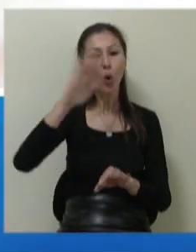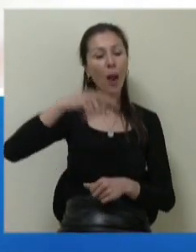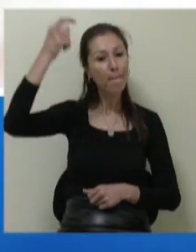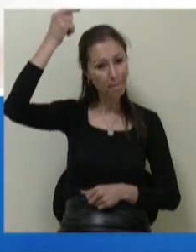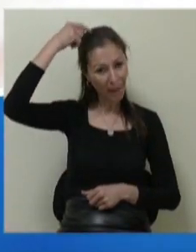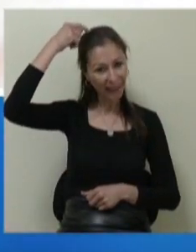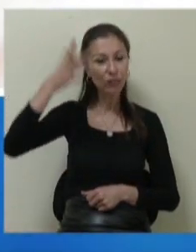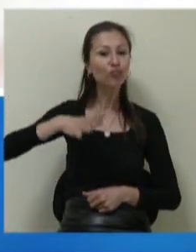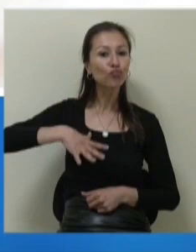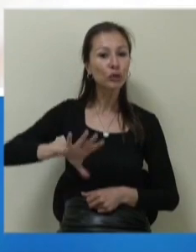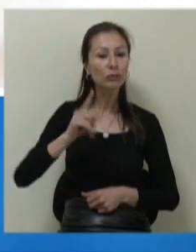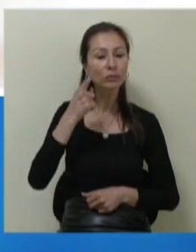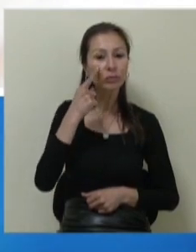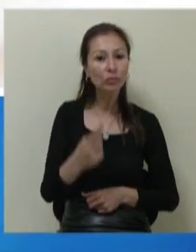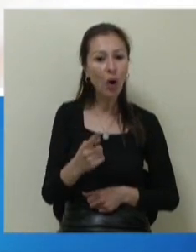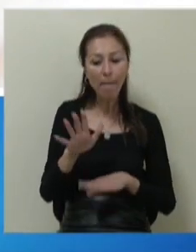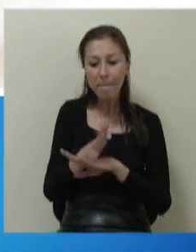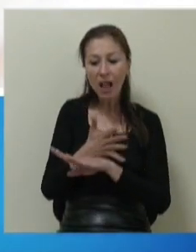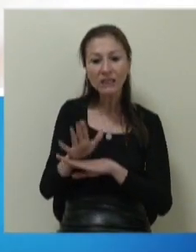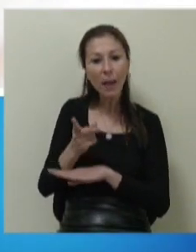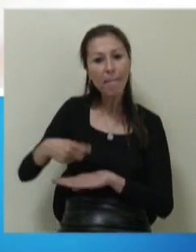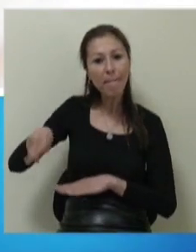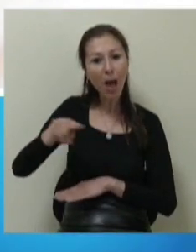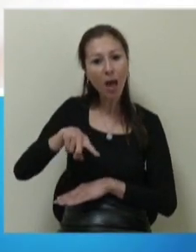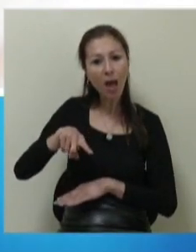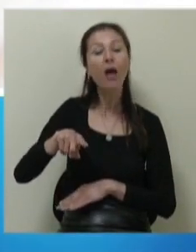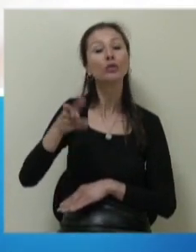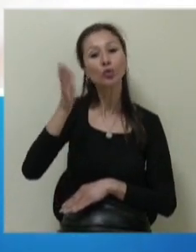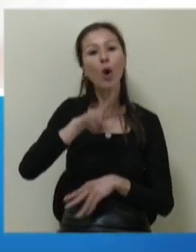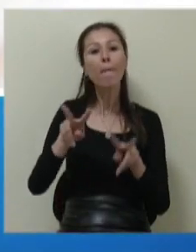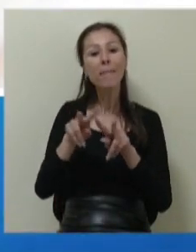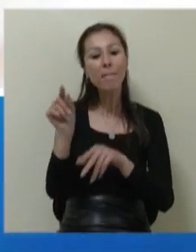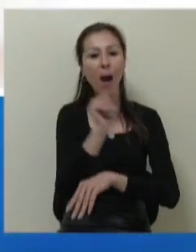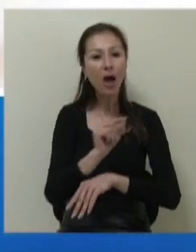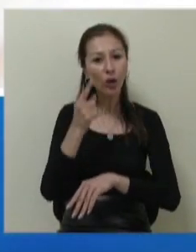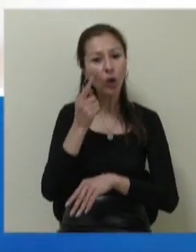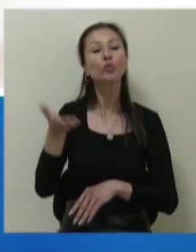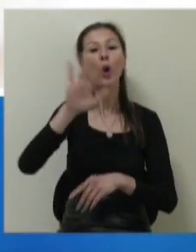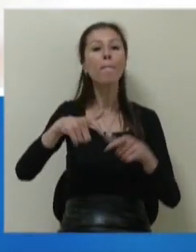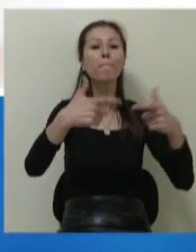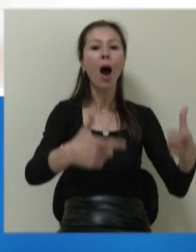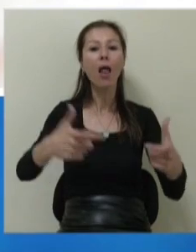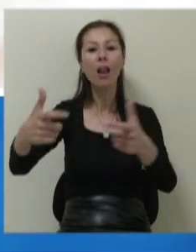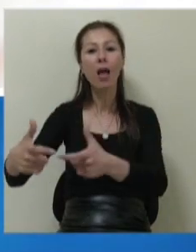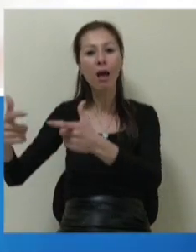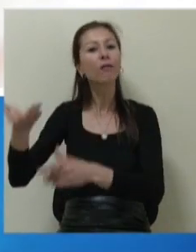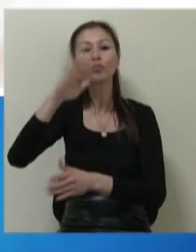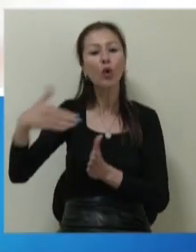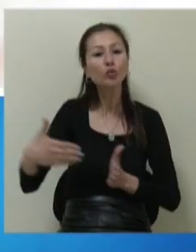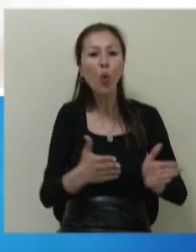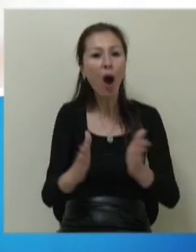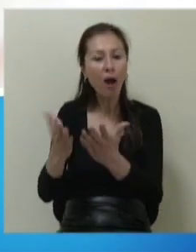beynin tercih ettiği malzemeyi etkiliyor. Sonra mimari yapıyı etkiliyor. Sonra mahalleleri, sonra